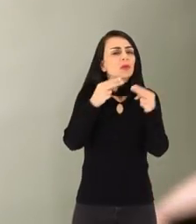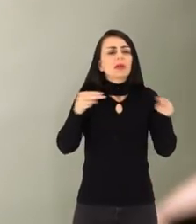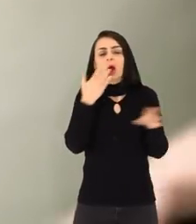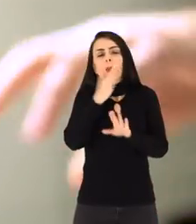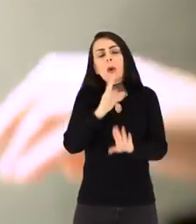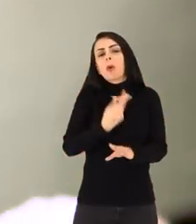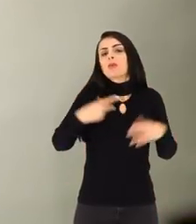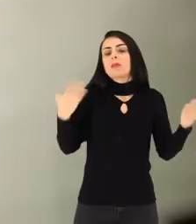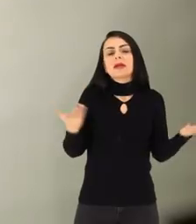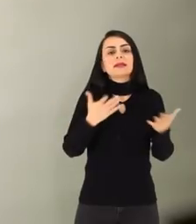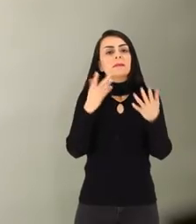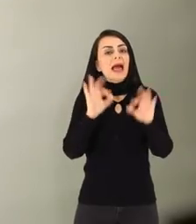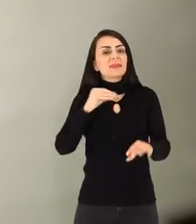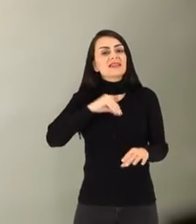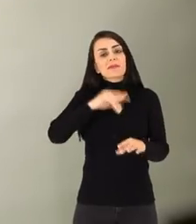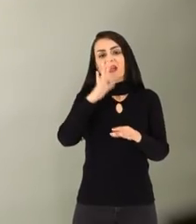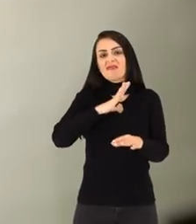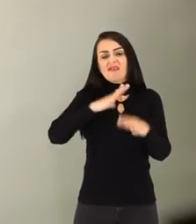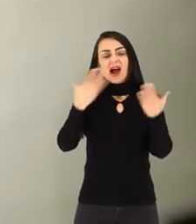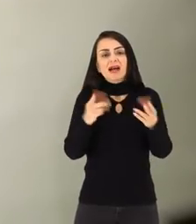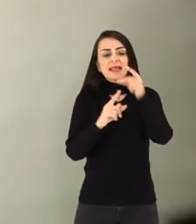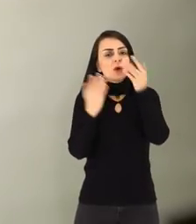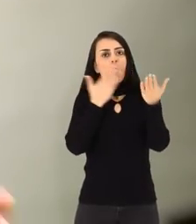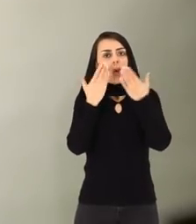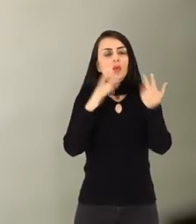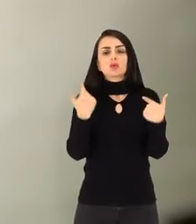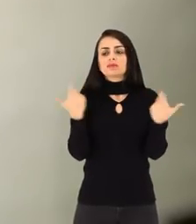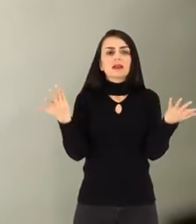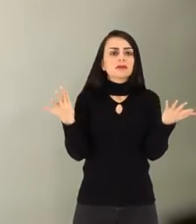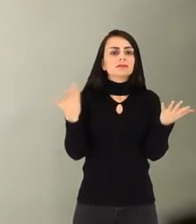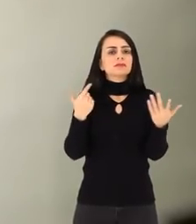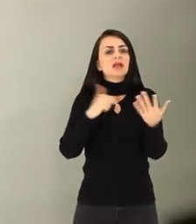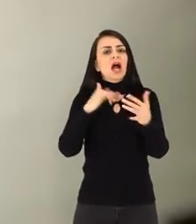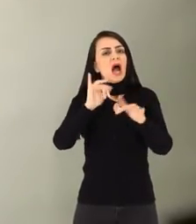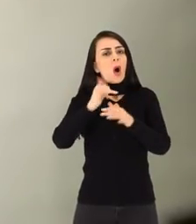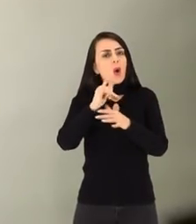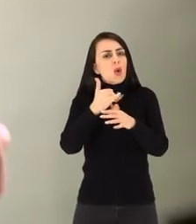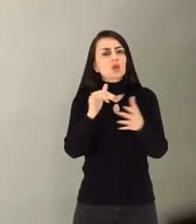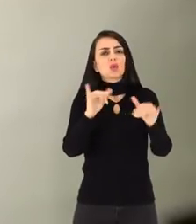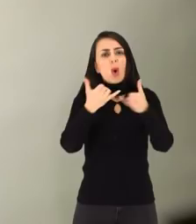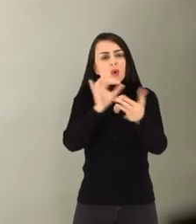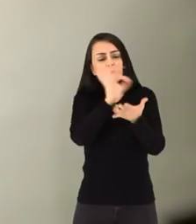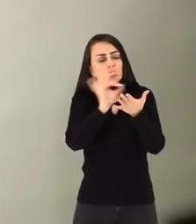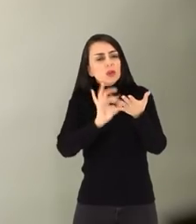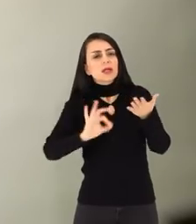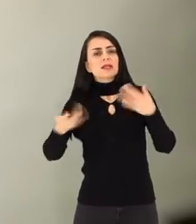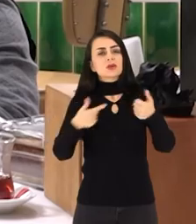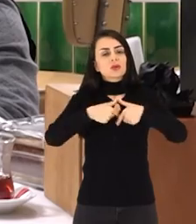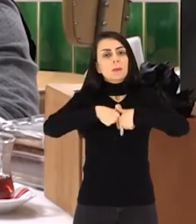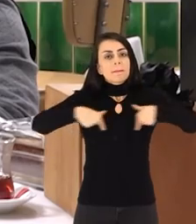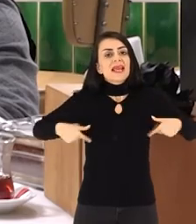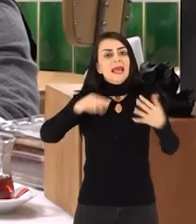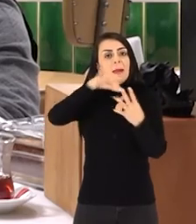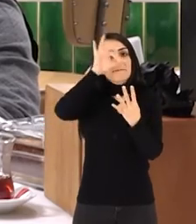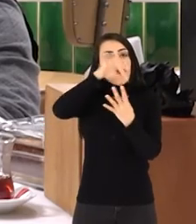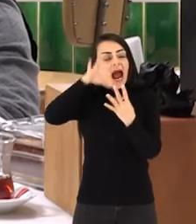benim. Tuhaf bir şekilde hep vardı. Öyle ilkokuldan beri. İlkokulda işte böyle oyunlar falan yazıyordum. İlk oyunumun ismi Mini Piyango.